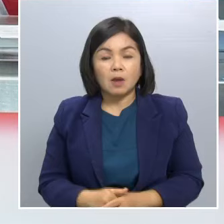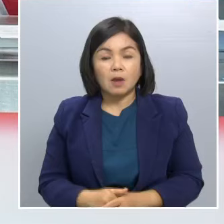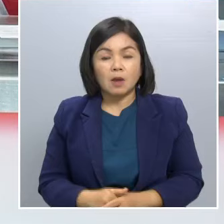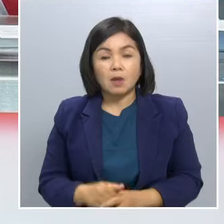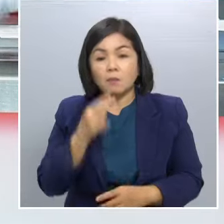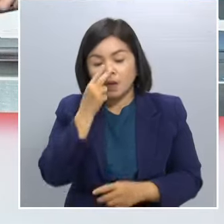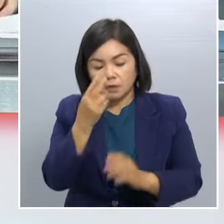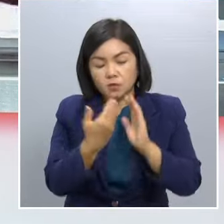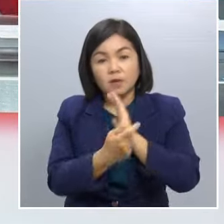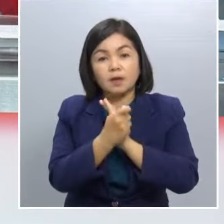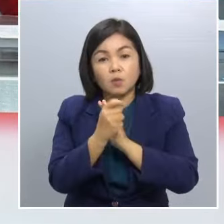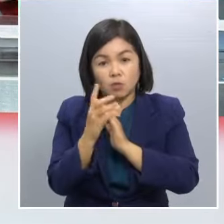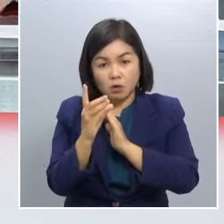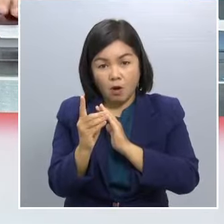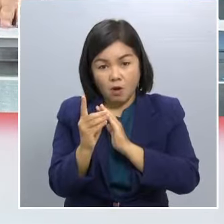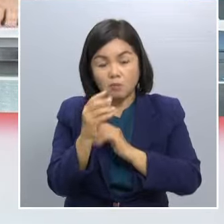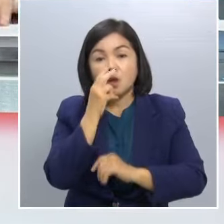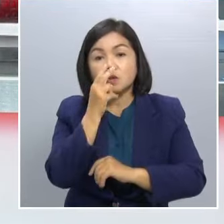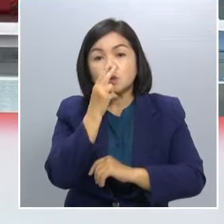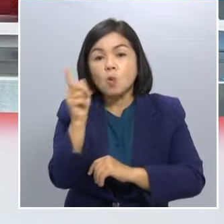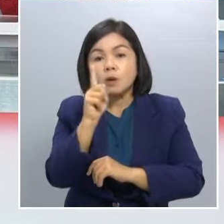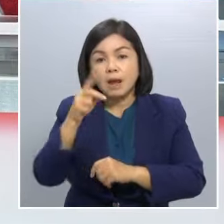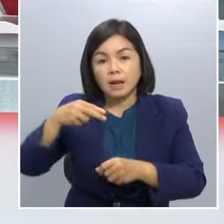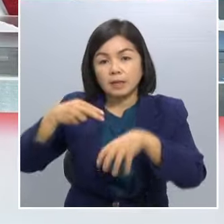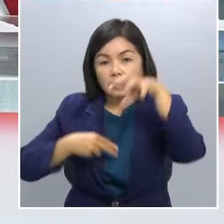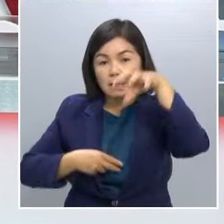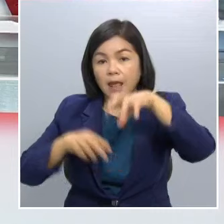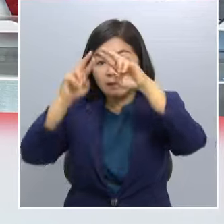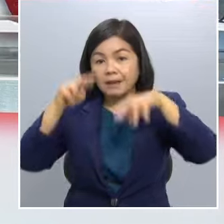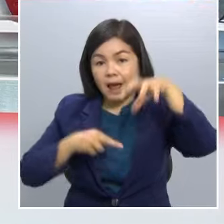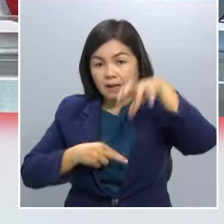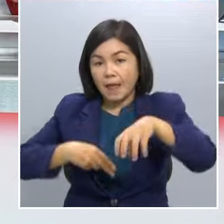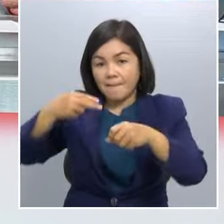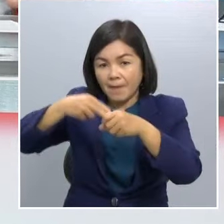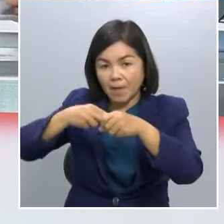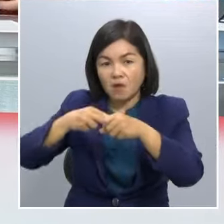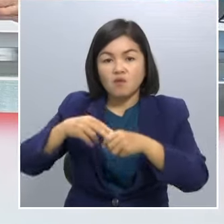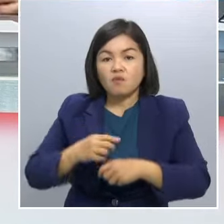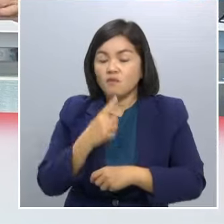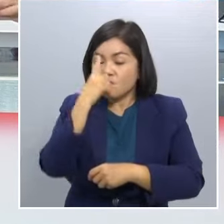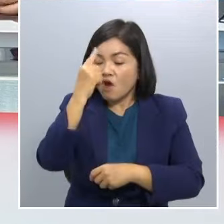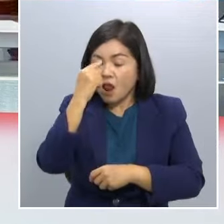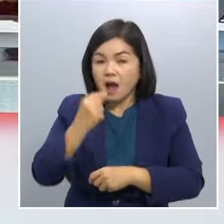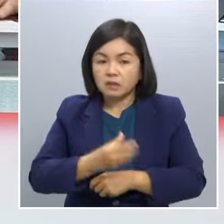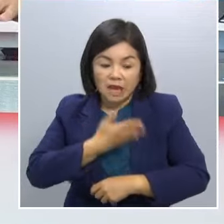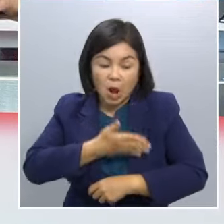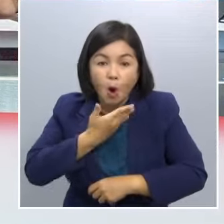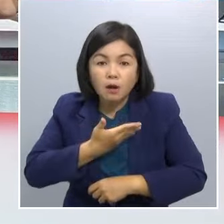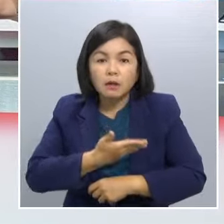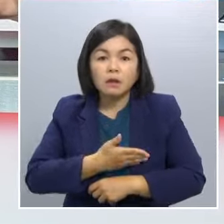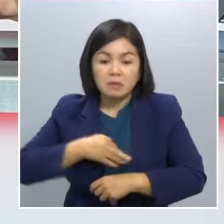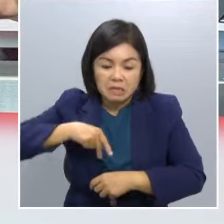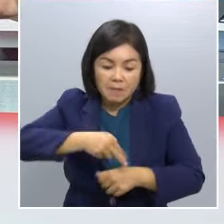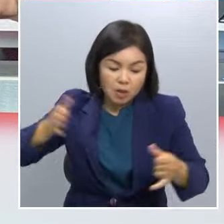พาไปที่อุดรธานีค่ะไปดูเหตุการณ์ที่เกิดขึ้นภายในปั๊มน้ำมันนะคะมีฝรั่งหัวร้อนค่ะเดินไปตบเด็กปั๊ม